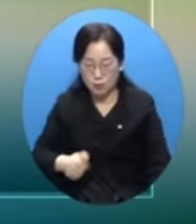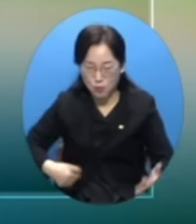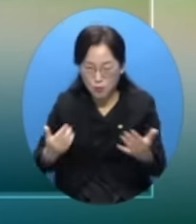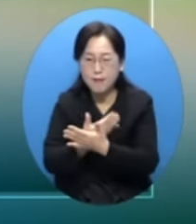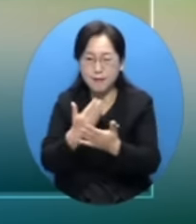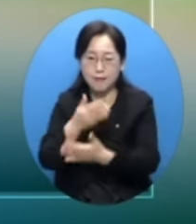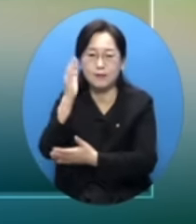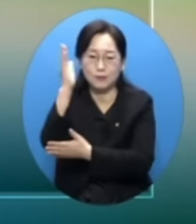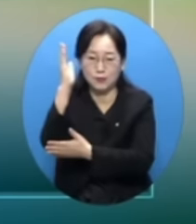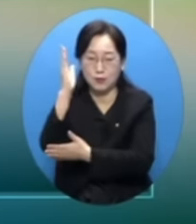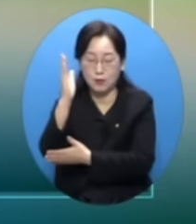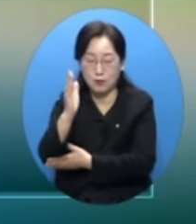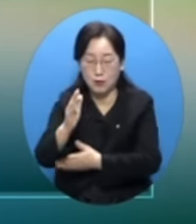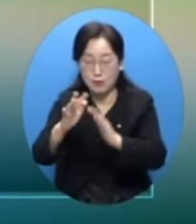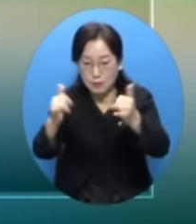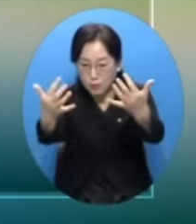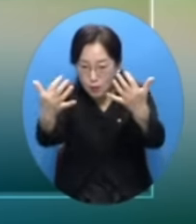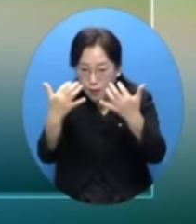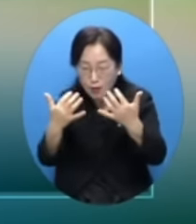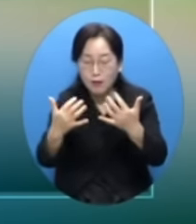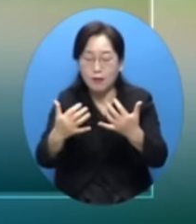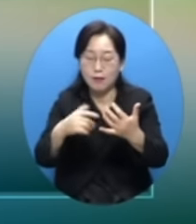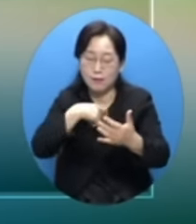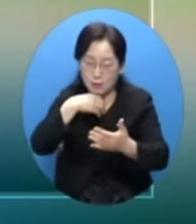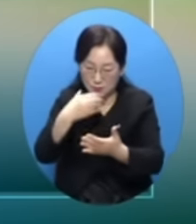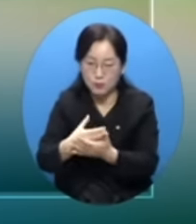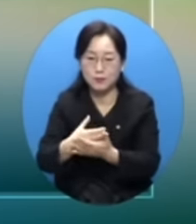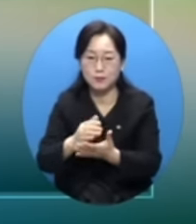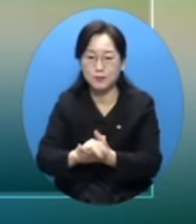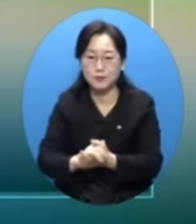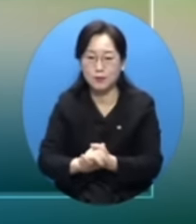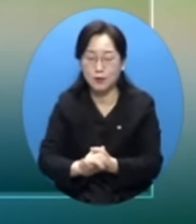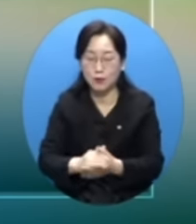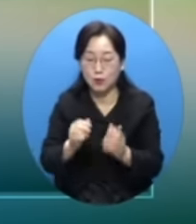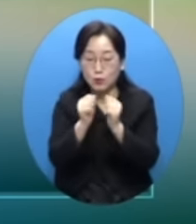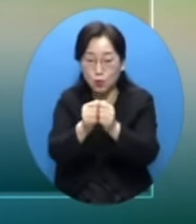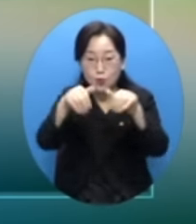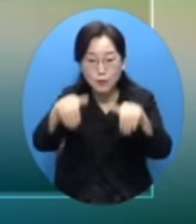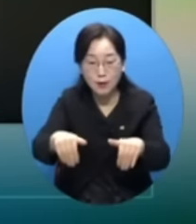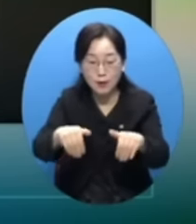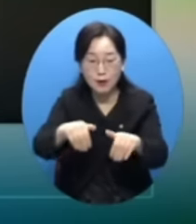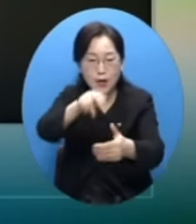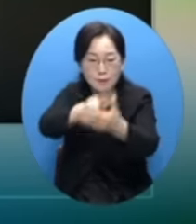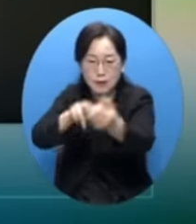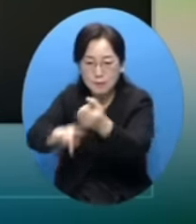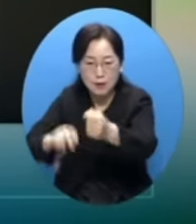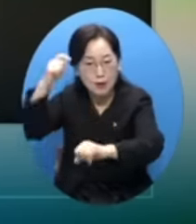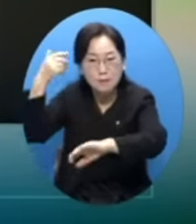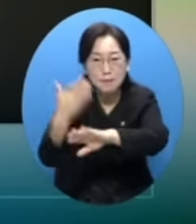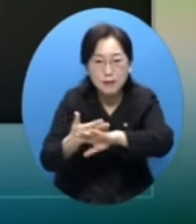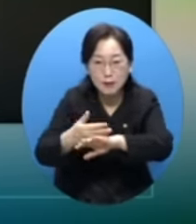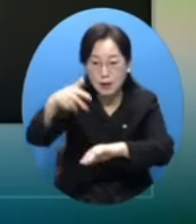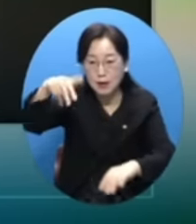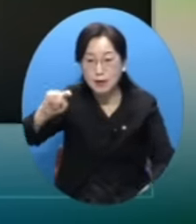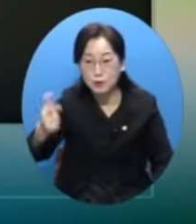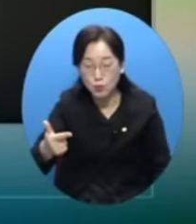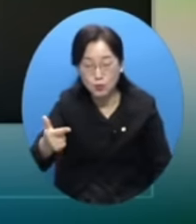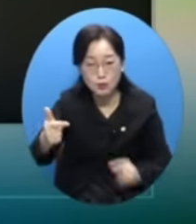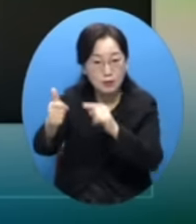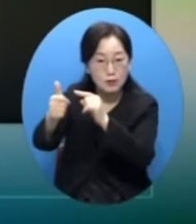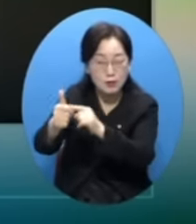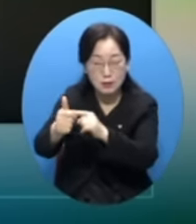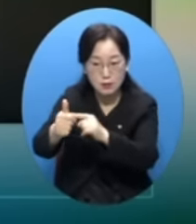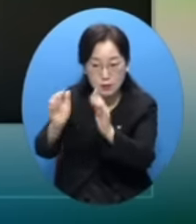그의 간증은 많은 사람들에게 큰 감동을 주었고 노예 매매 반대를 주장하는 존 웨슬리의 글을 읽고